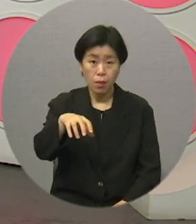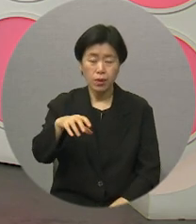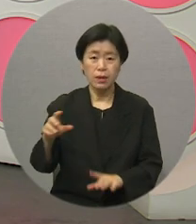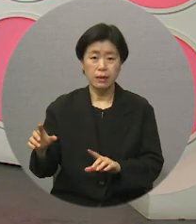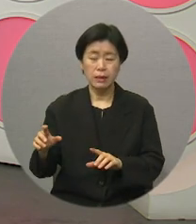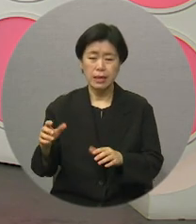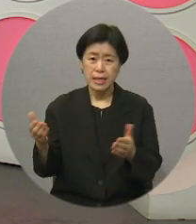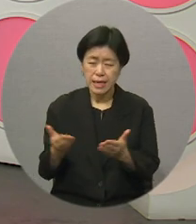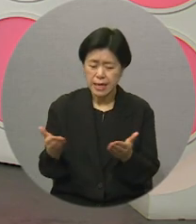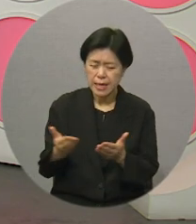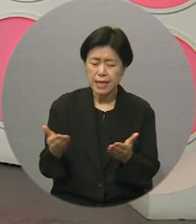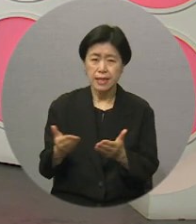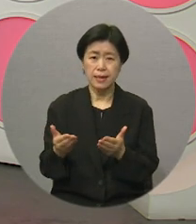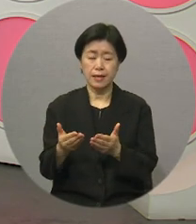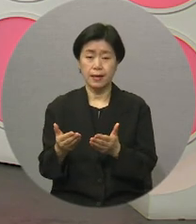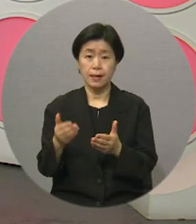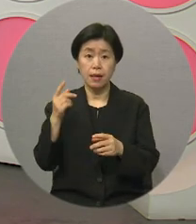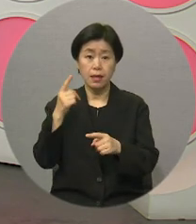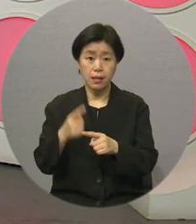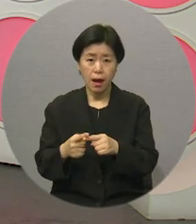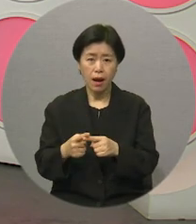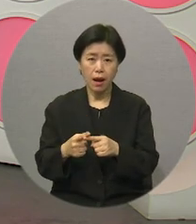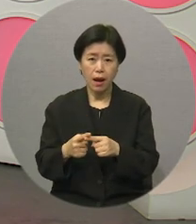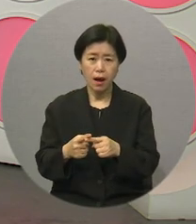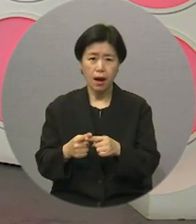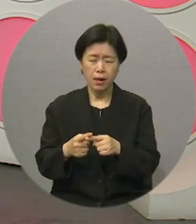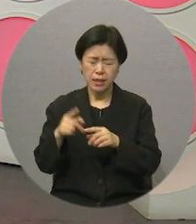순간의 잘못으로 이곳에 왔습니다.